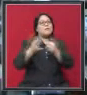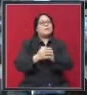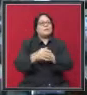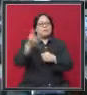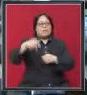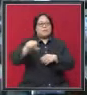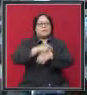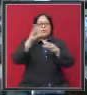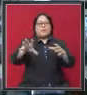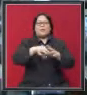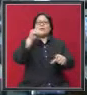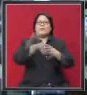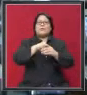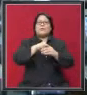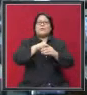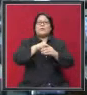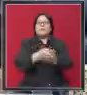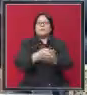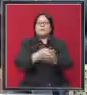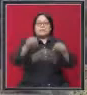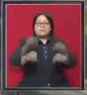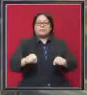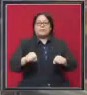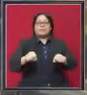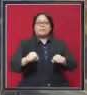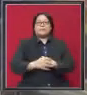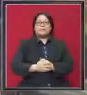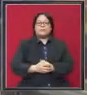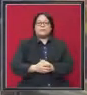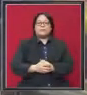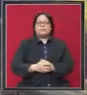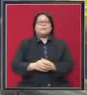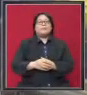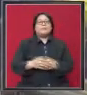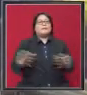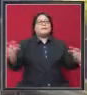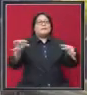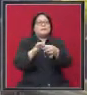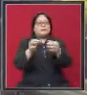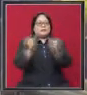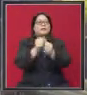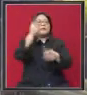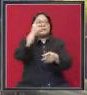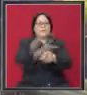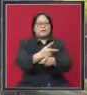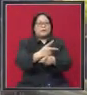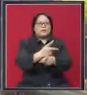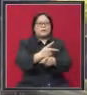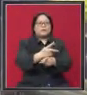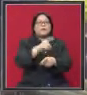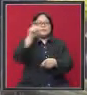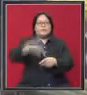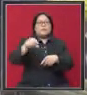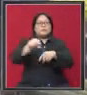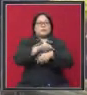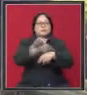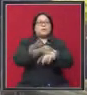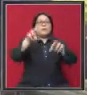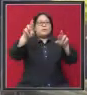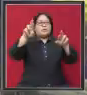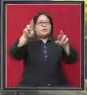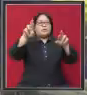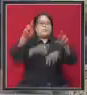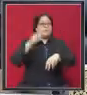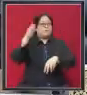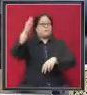memastikan penggunaan dan pengeluaran dapat juga diganding dengan simpanan dan yang harus digunakan oleh